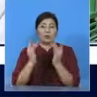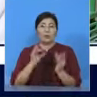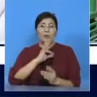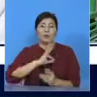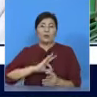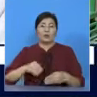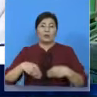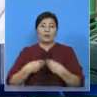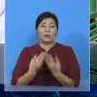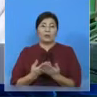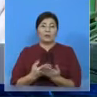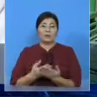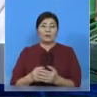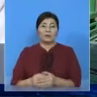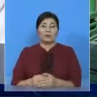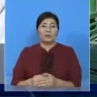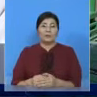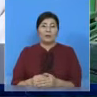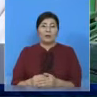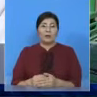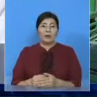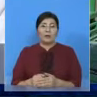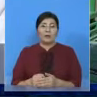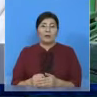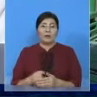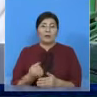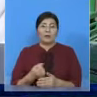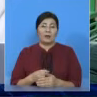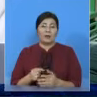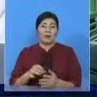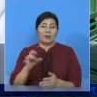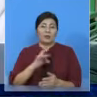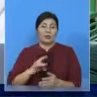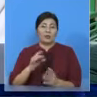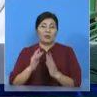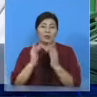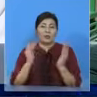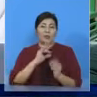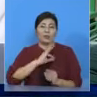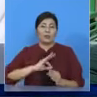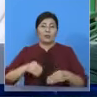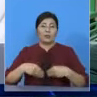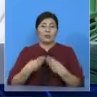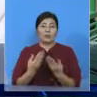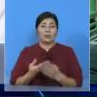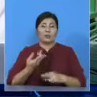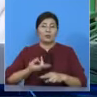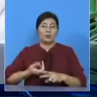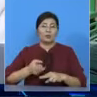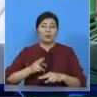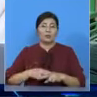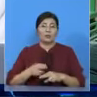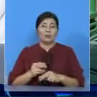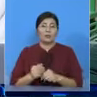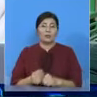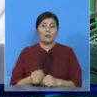отыр. Енді аудандарда да өткен жылы шағын көпірлер пайдалануға берілді, облыс бойынша. Сондықтан бұл